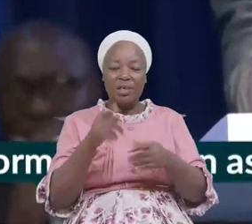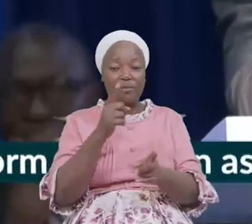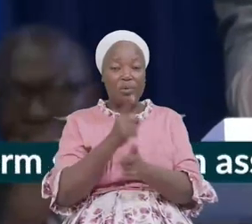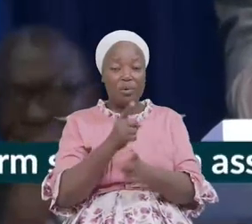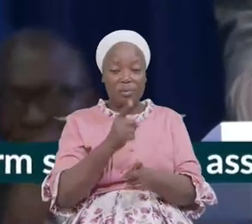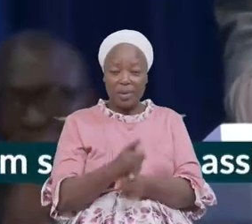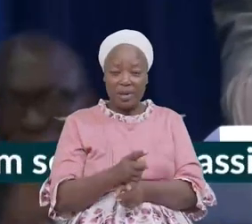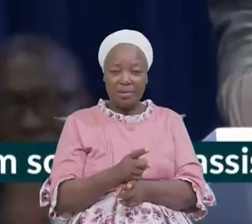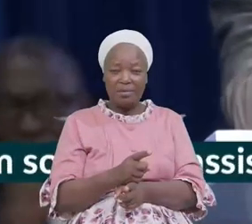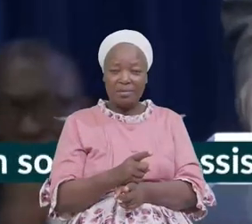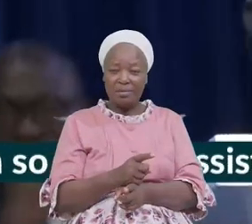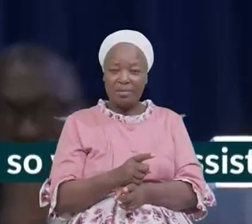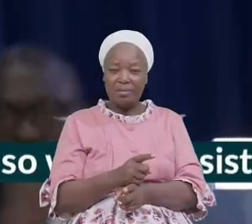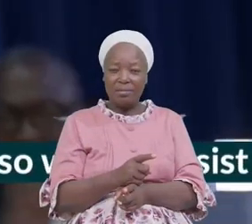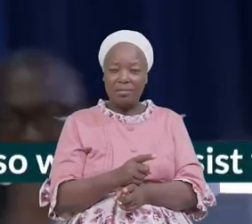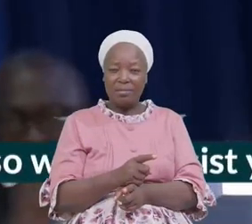Demandez.